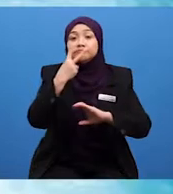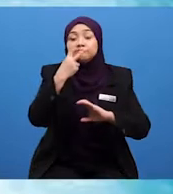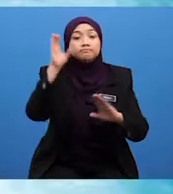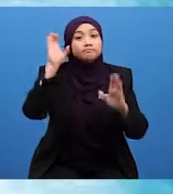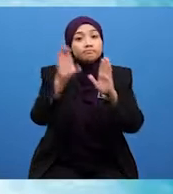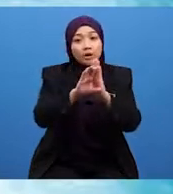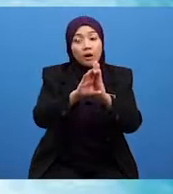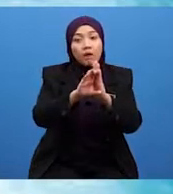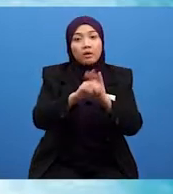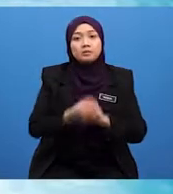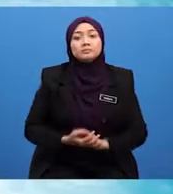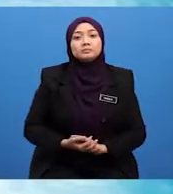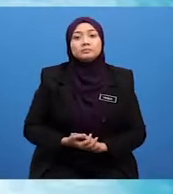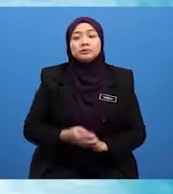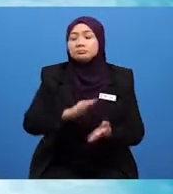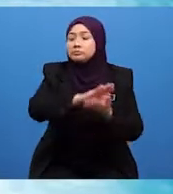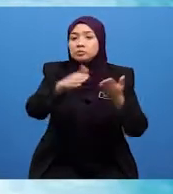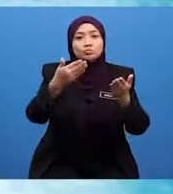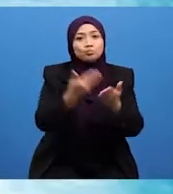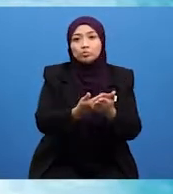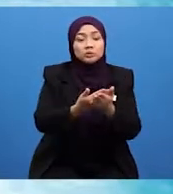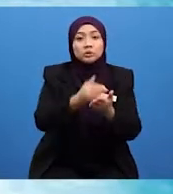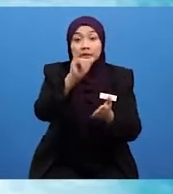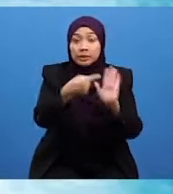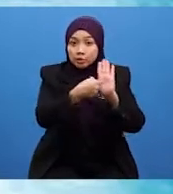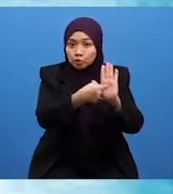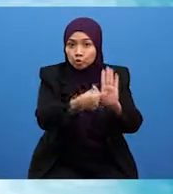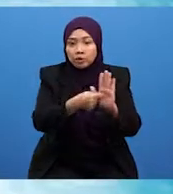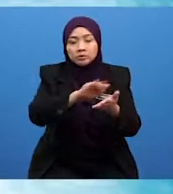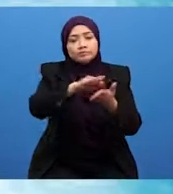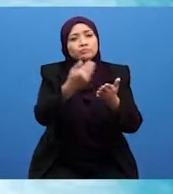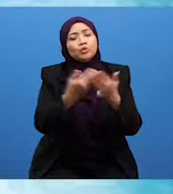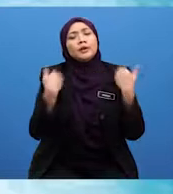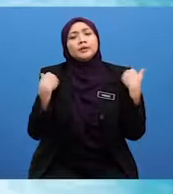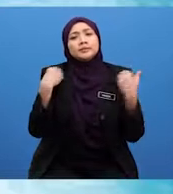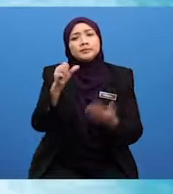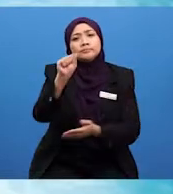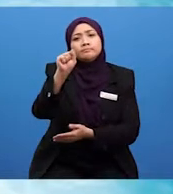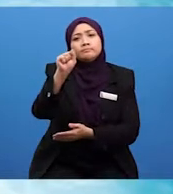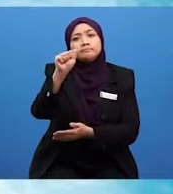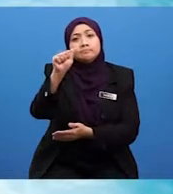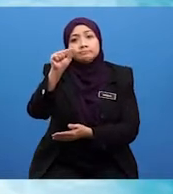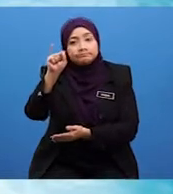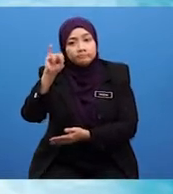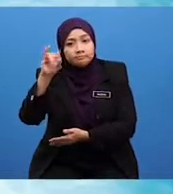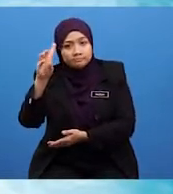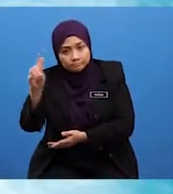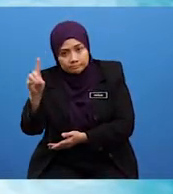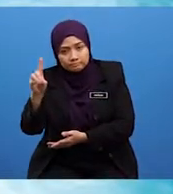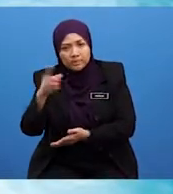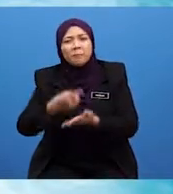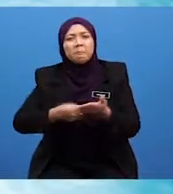dipaparkan. Semua makanan ini ialah makanan berasid. Apakah rasa makanan